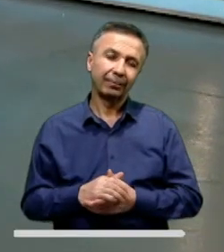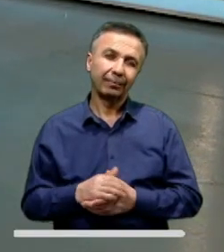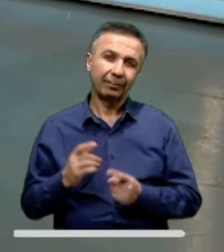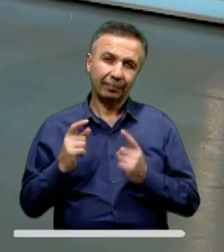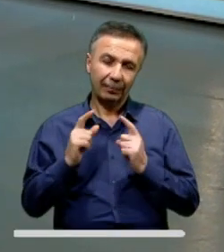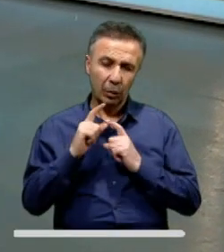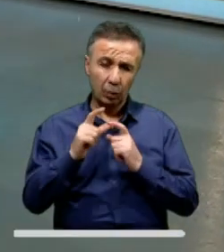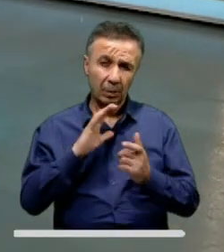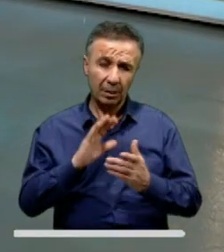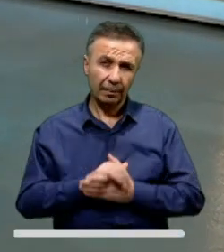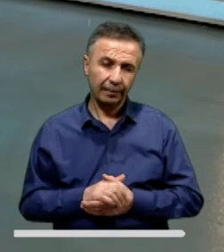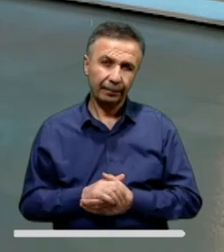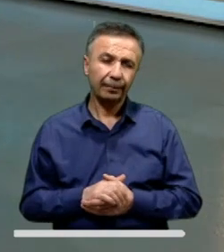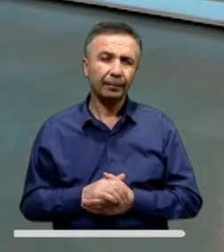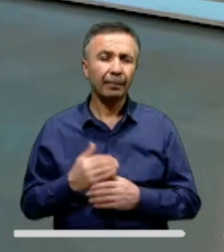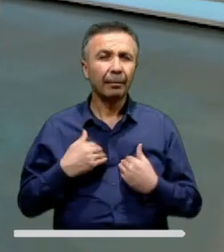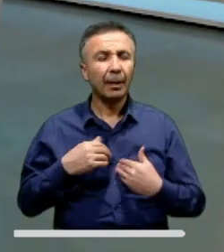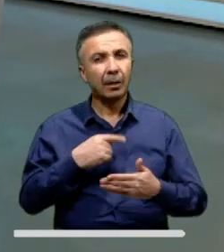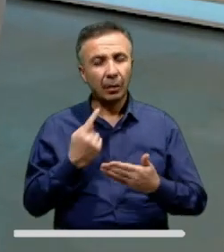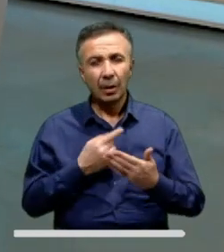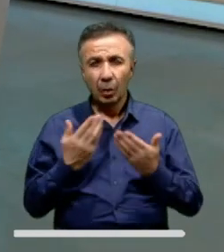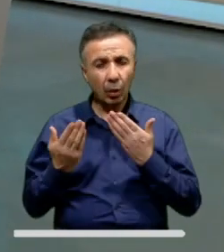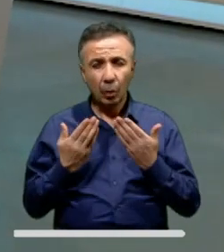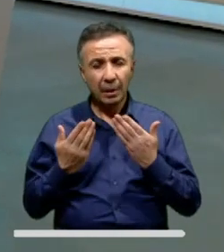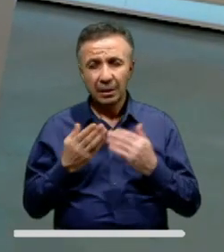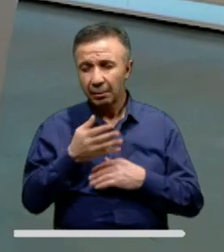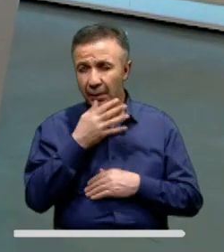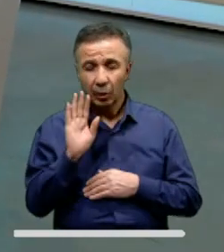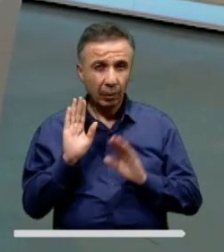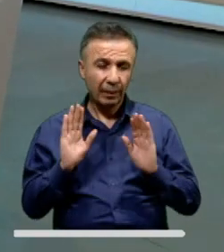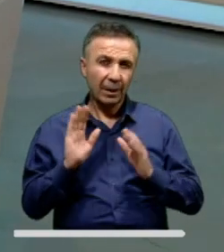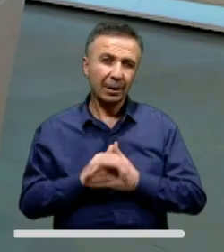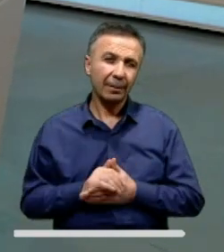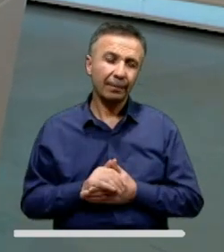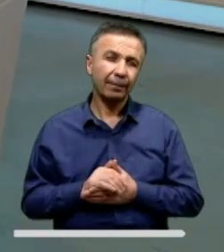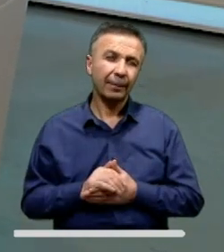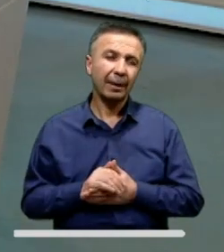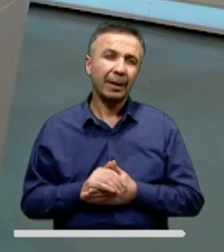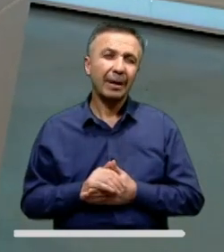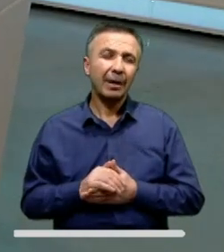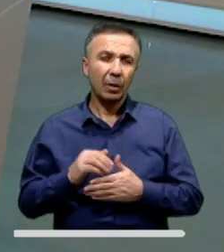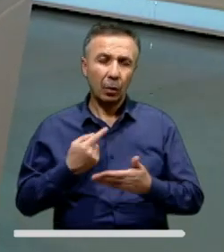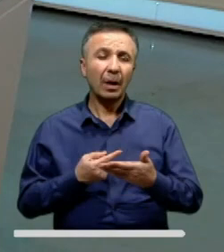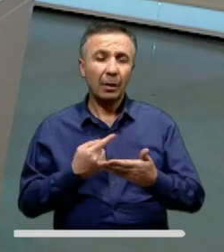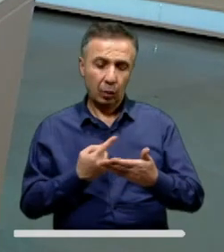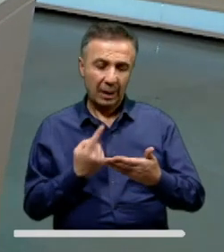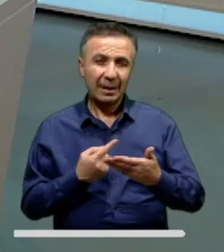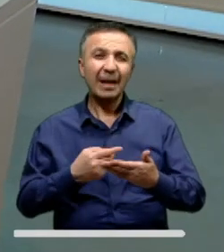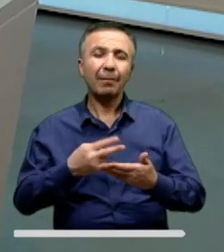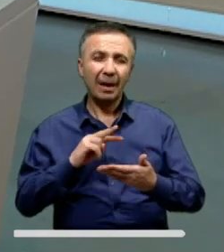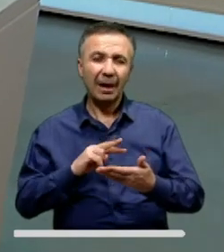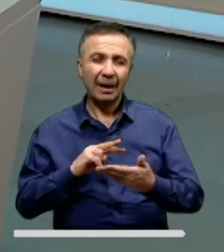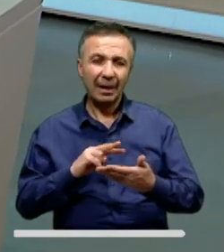Buyurun. Ben Kur'an-ı Kerim okumasını bilmiyorum fakat İlmi Ali ile camide